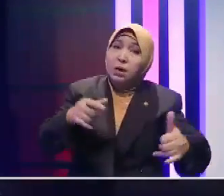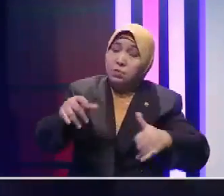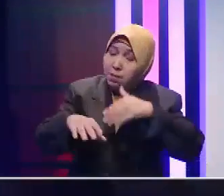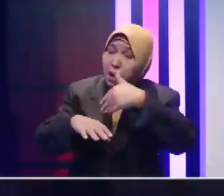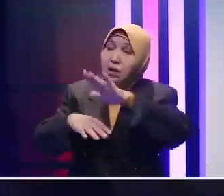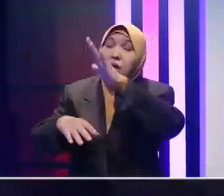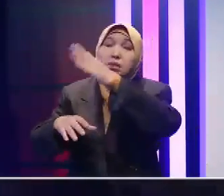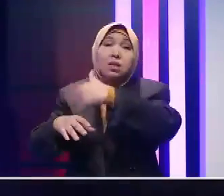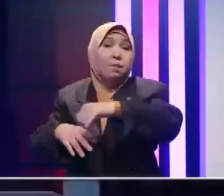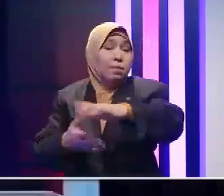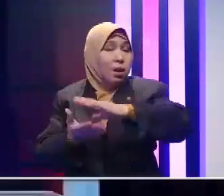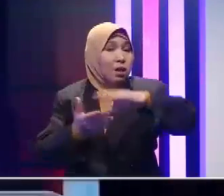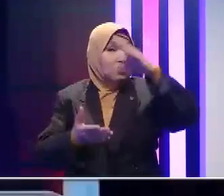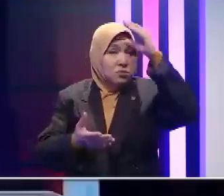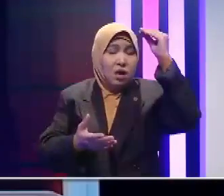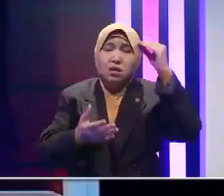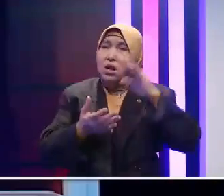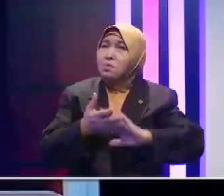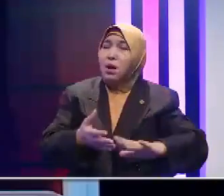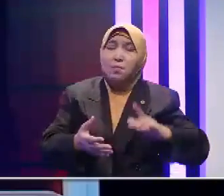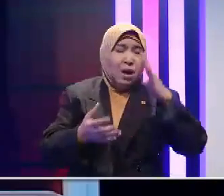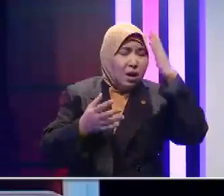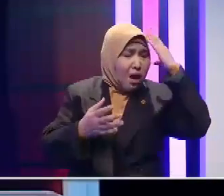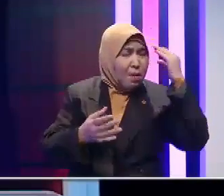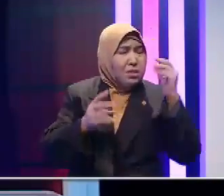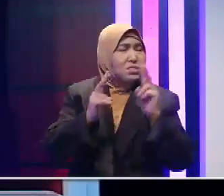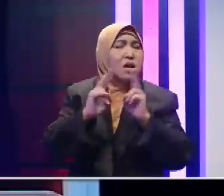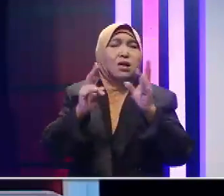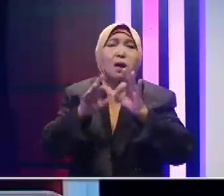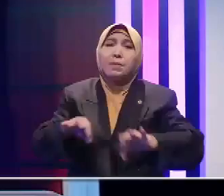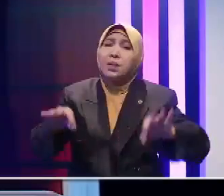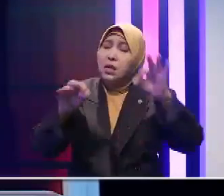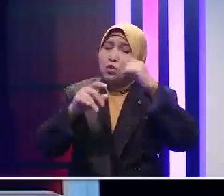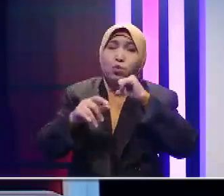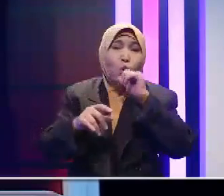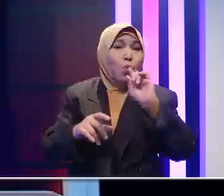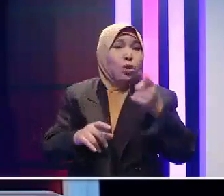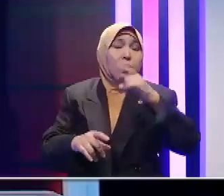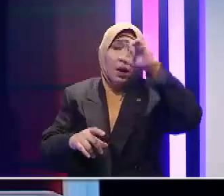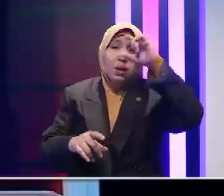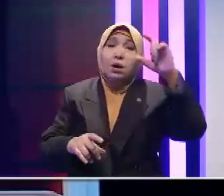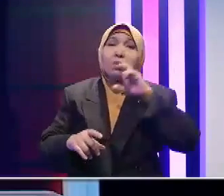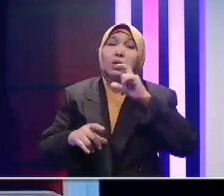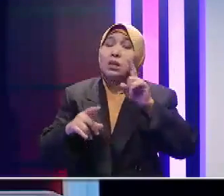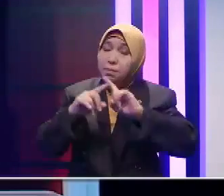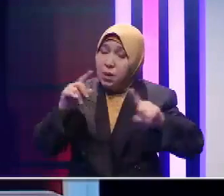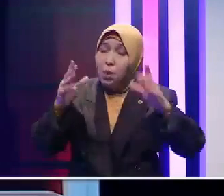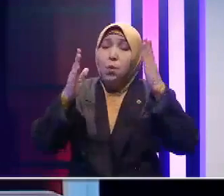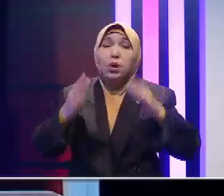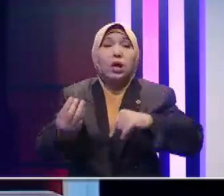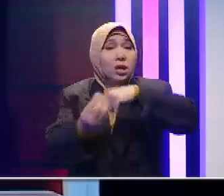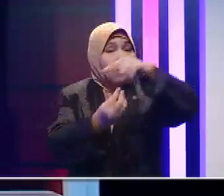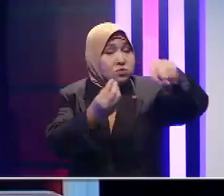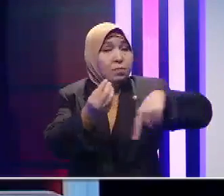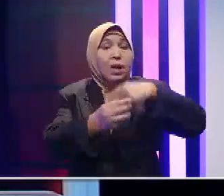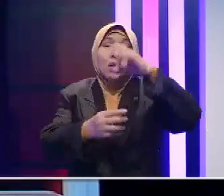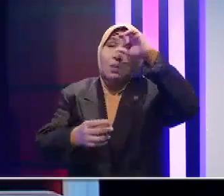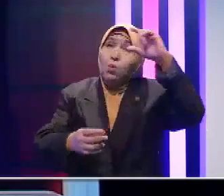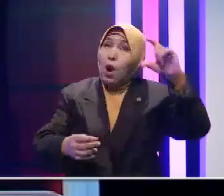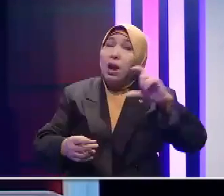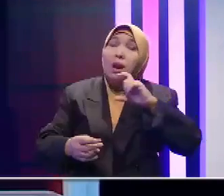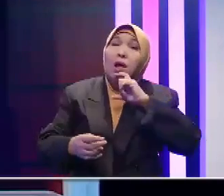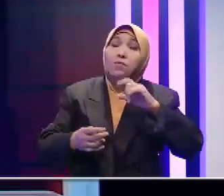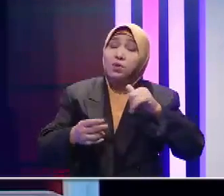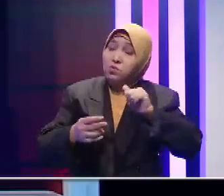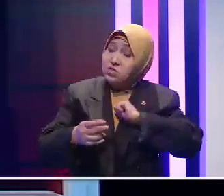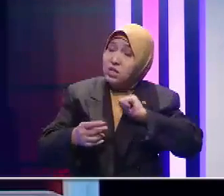belajar. Ini penerangan yang sangat penting, bukan saja di pada diri mu'alaf, bahkan pada orang-orang yang di sekitar. Pada diri mu'alaf itu sendiri pun kena